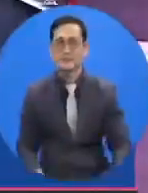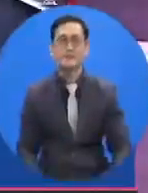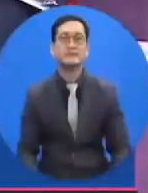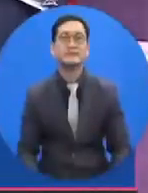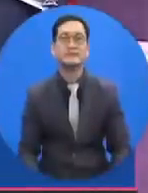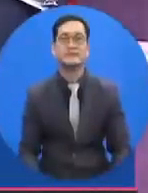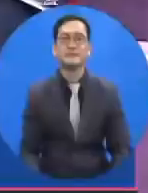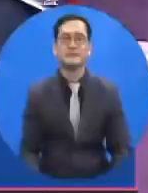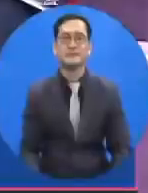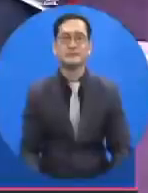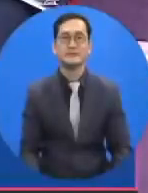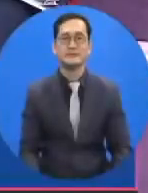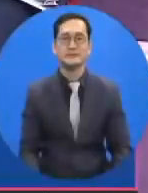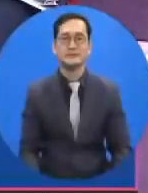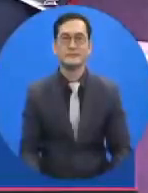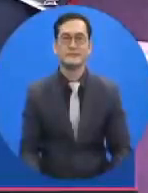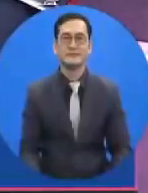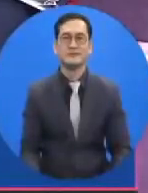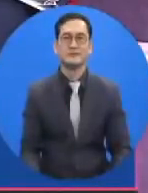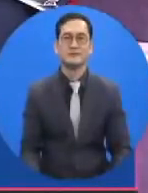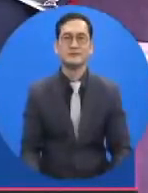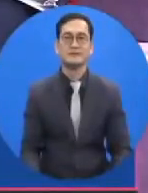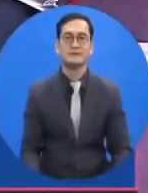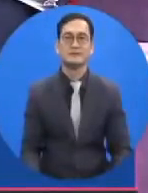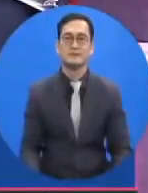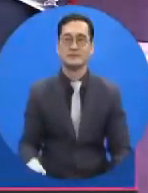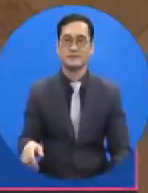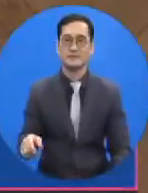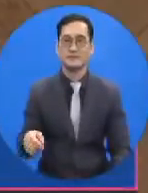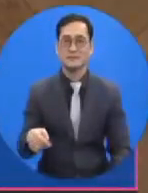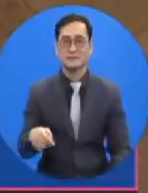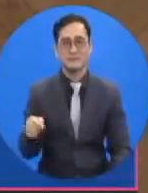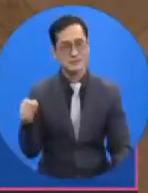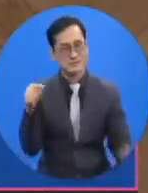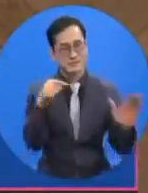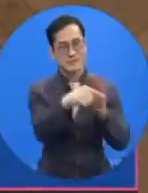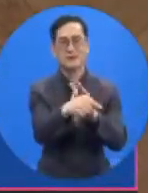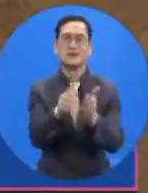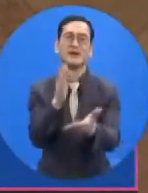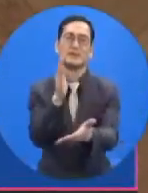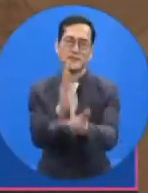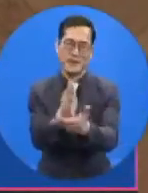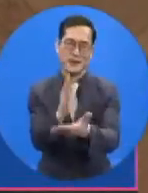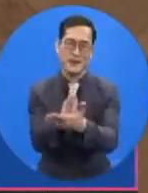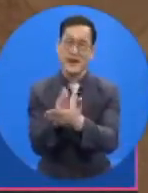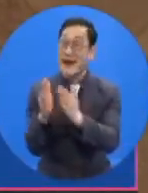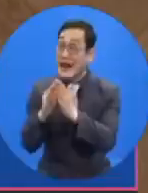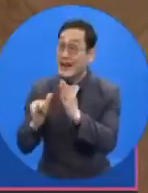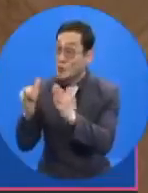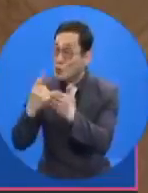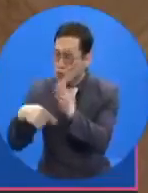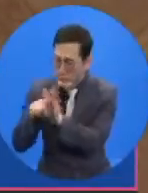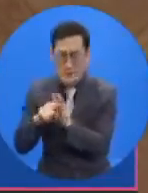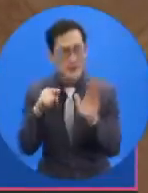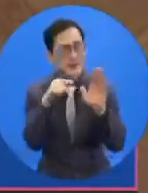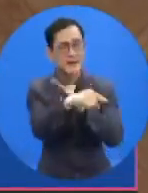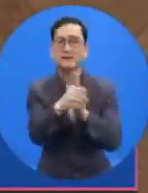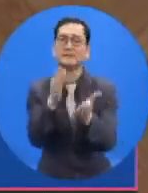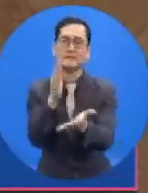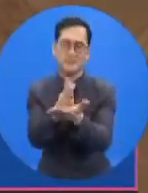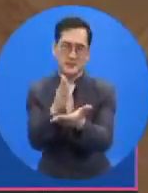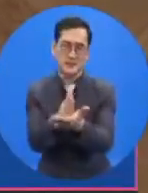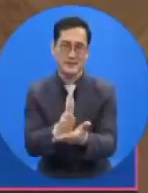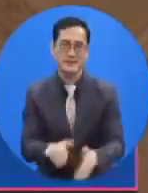안 하시더라고요. 네. 가시지 않는 게 내 가족을 지키는 길입니다. 그리고 내 가장 사랑하는 사람을 지키는 길입니다.